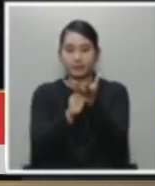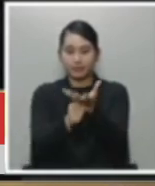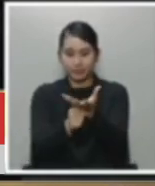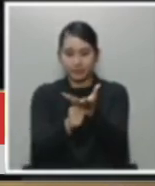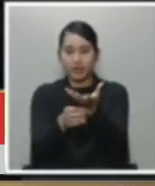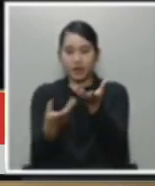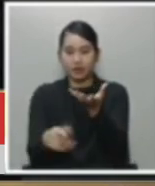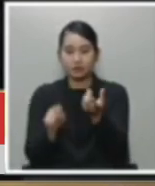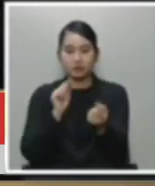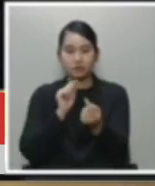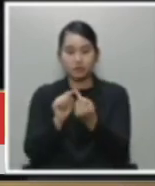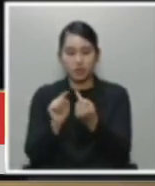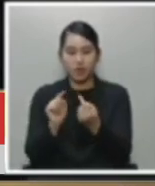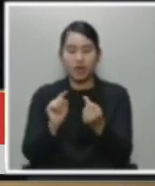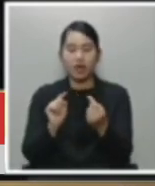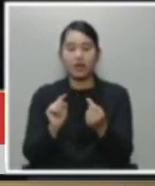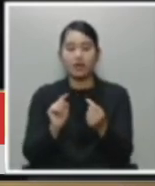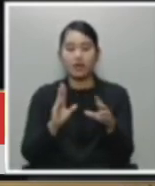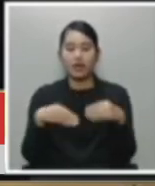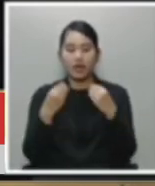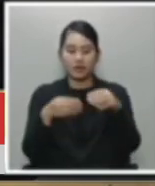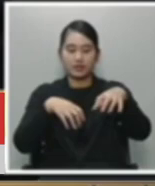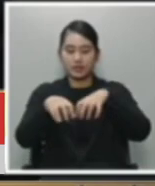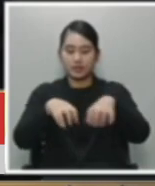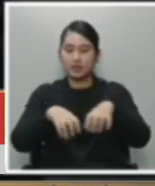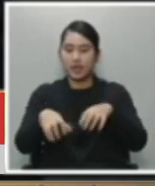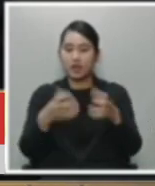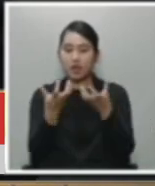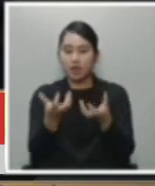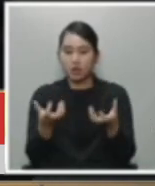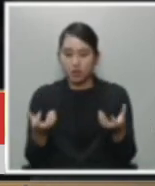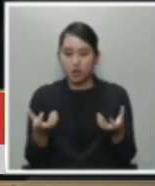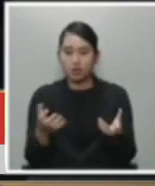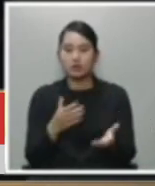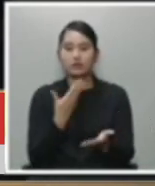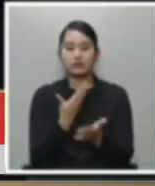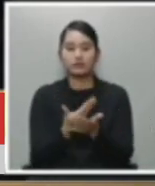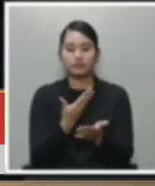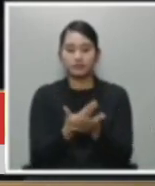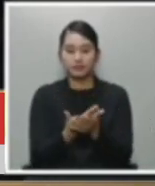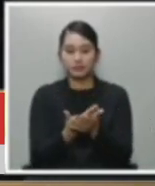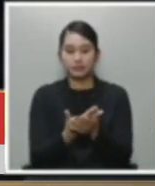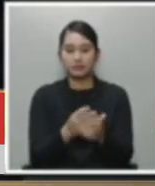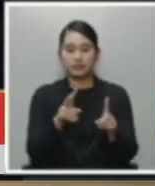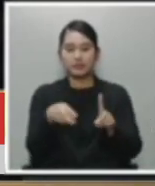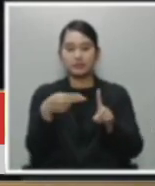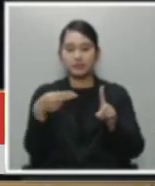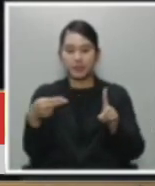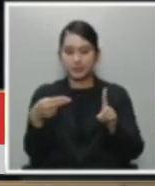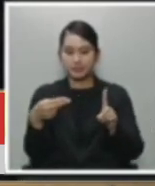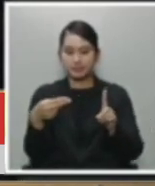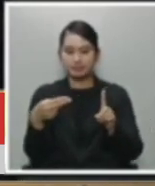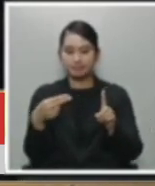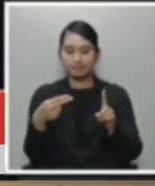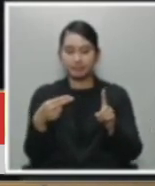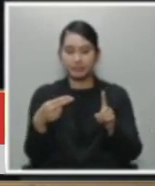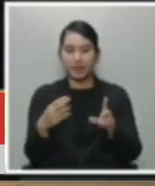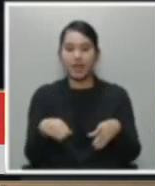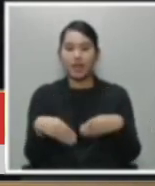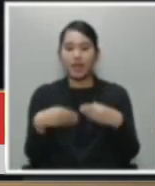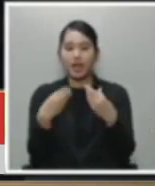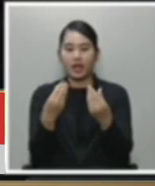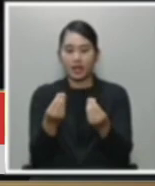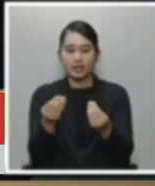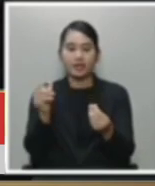มีพระบัญชาโปรดให้จัดสิ่งของนะครับเป็นมูลค่า 10,000 บาทประทานให้แก่ทายาทของเจ้าหน้า